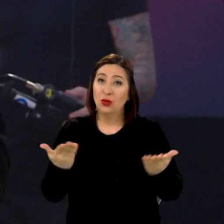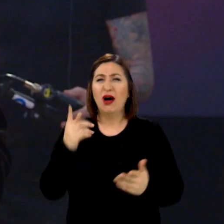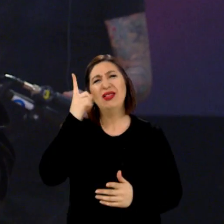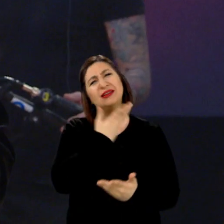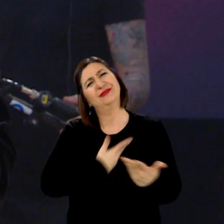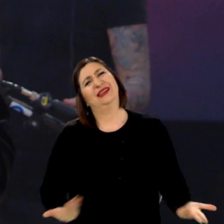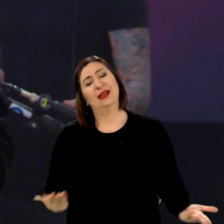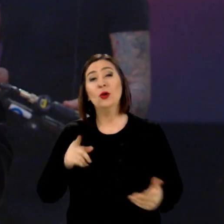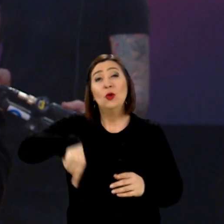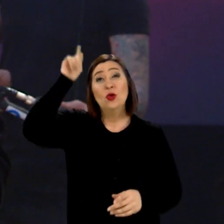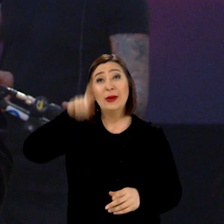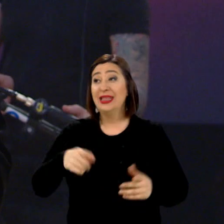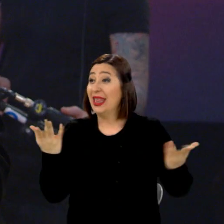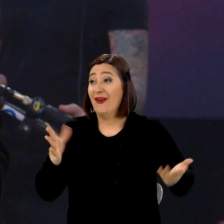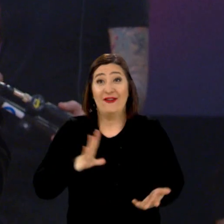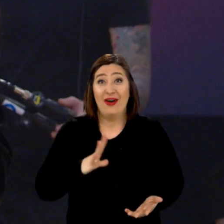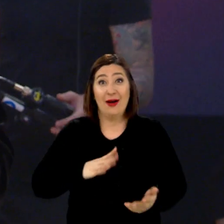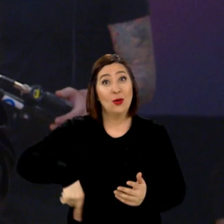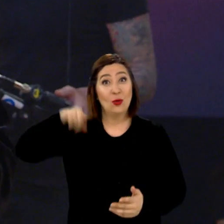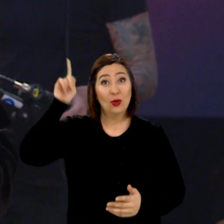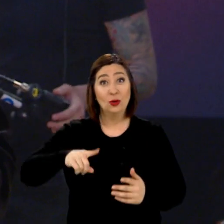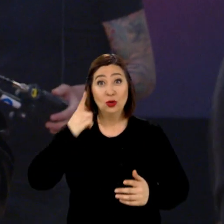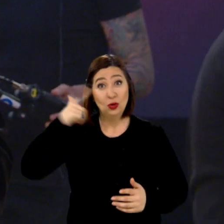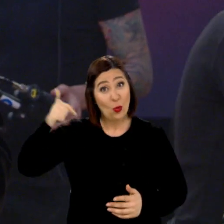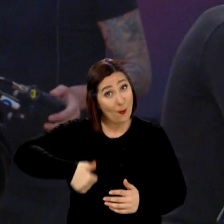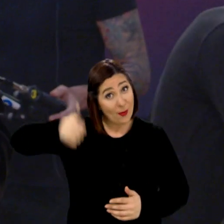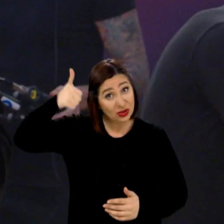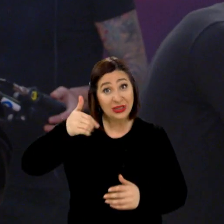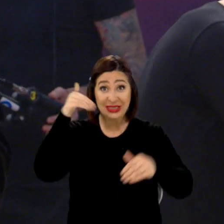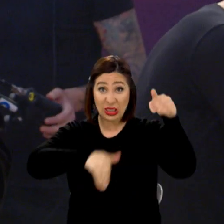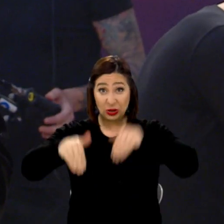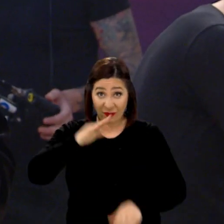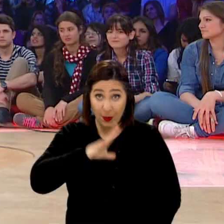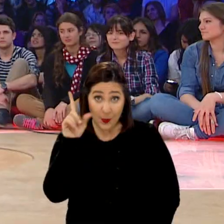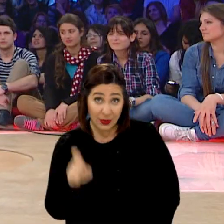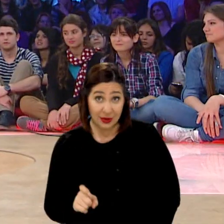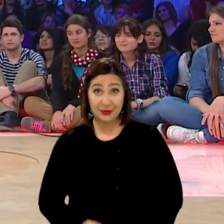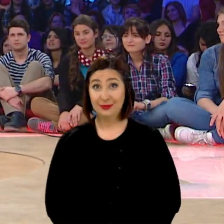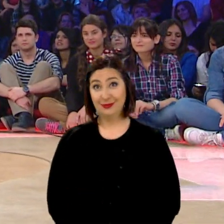Allah aşkına gündeminizde ne var? Gündeminizde Cumhurbaşkanlığı seçimleri var mı?